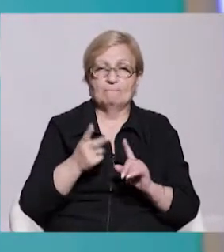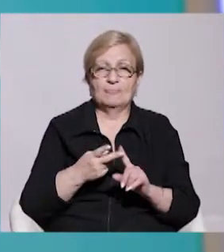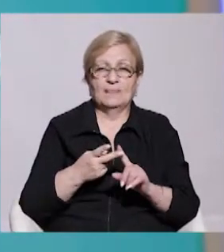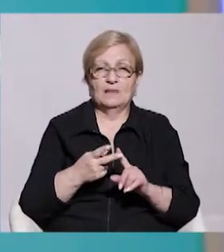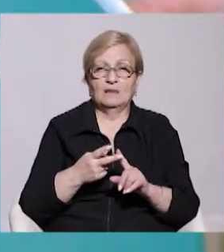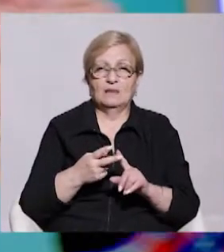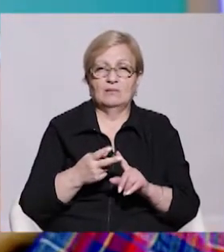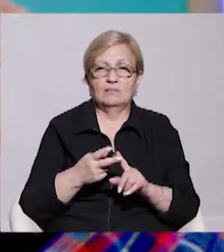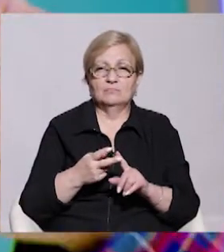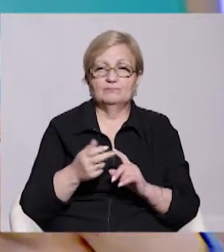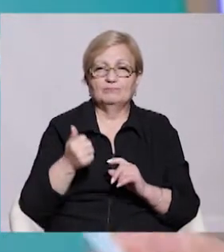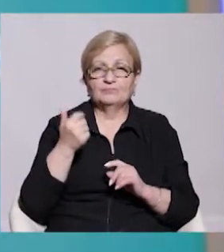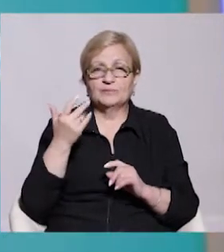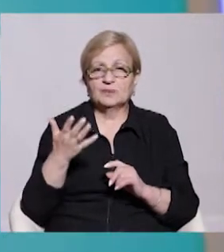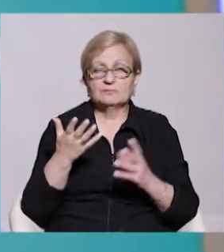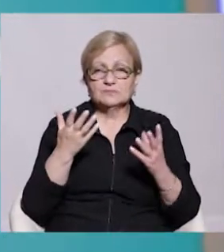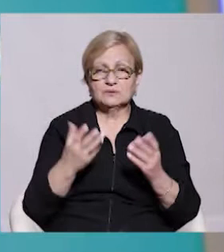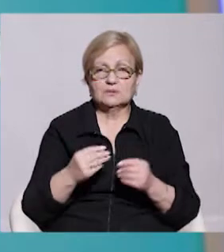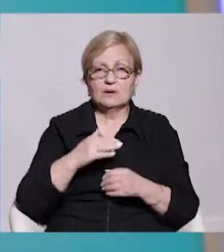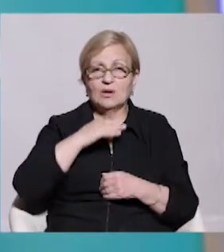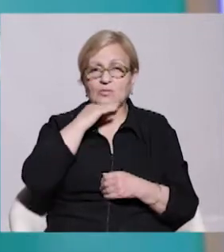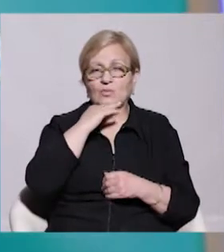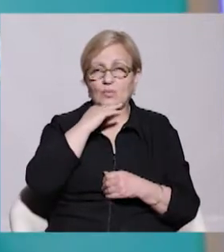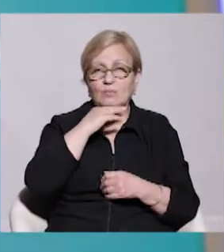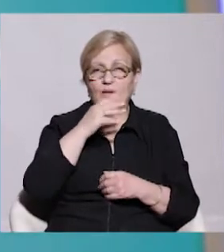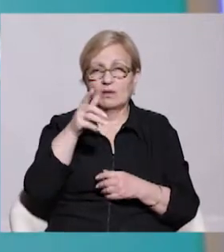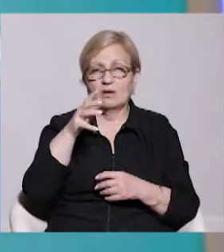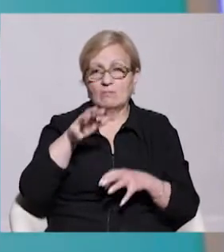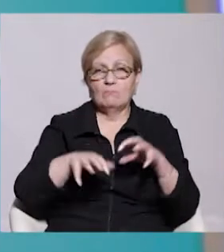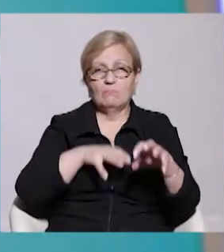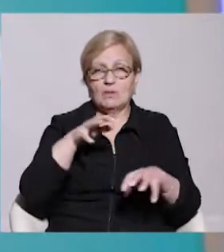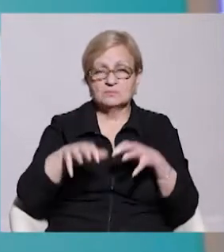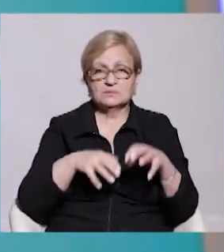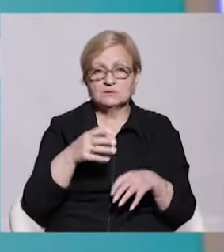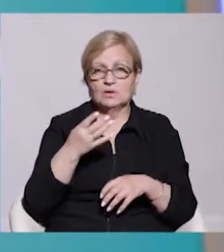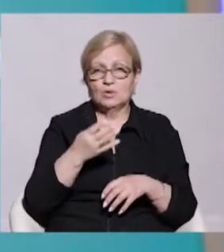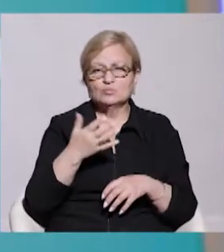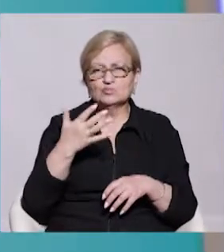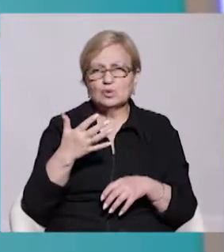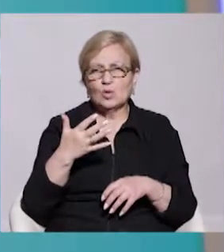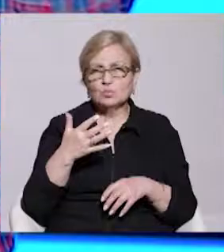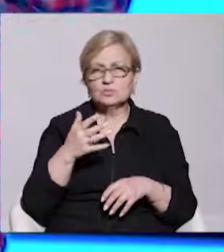კითხვა: რამდენი დღე ეყოფა პანდას 45 კილოგრამი ბამბუკი?